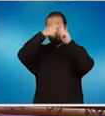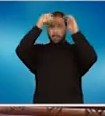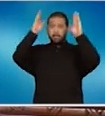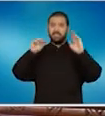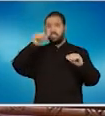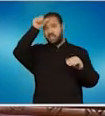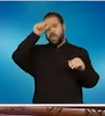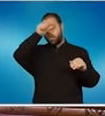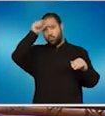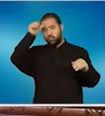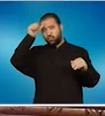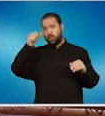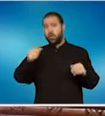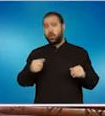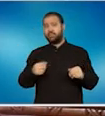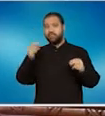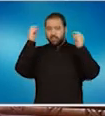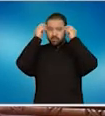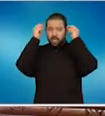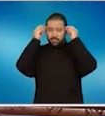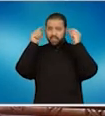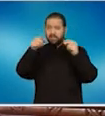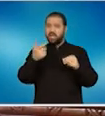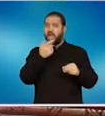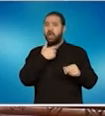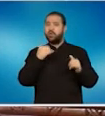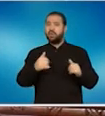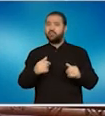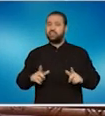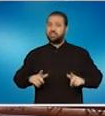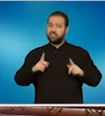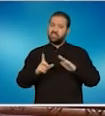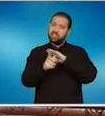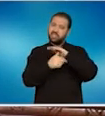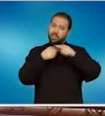Română îi prăznuiește, îi comemorează în acest an. Și trăim și din moștenirea